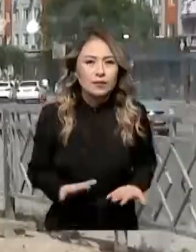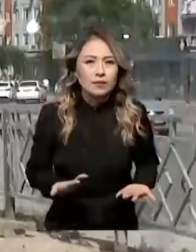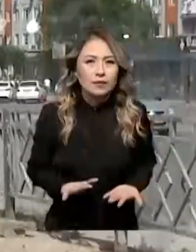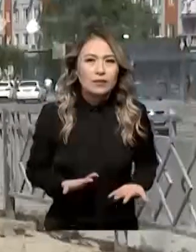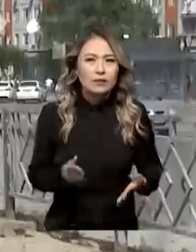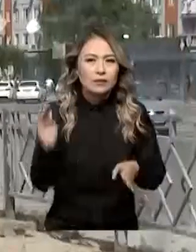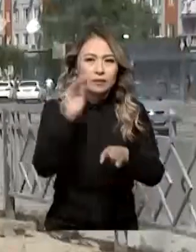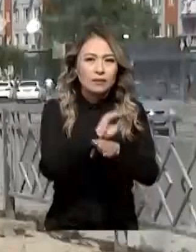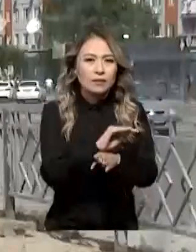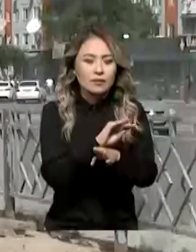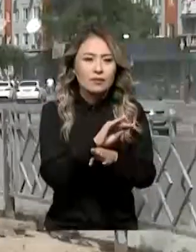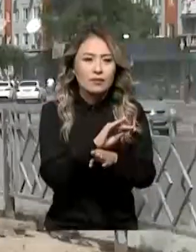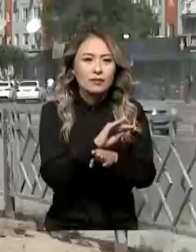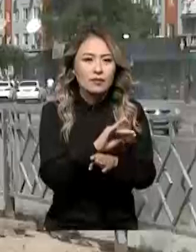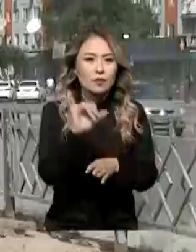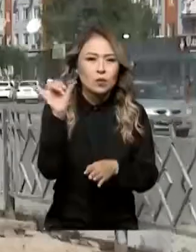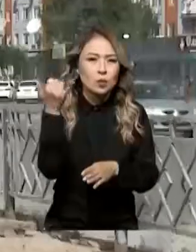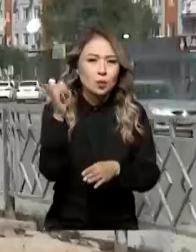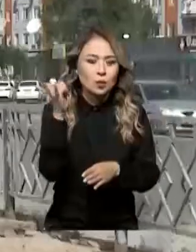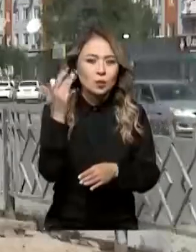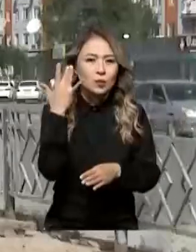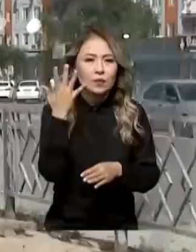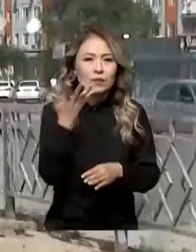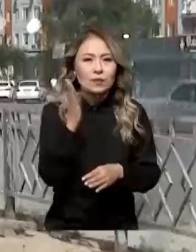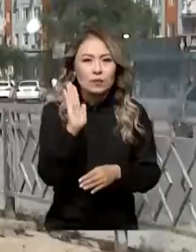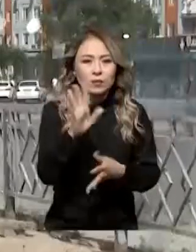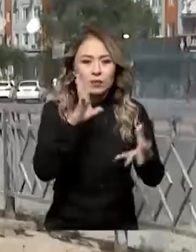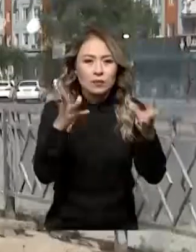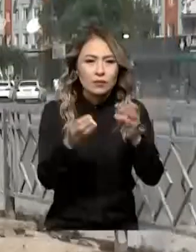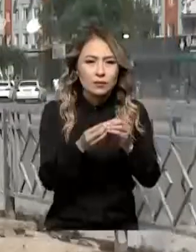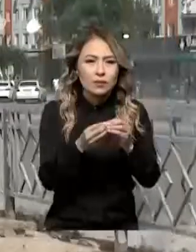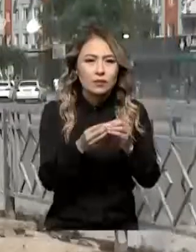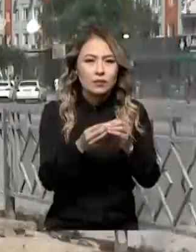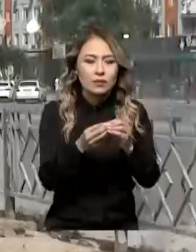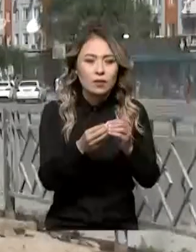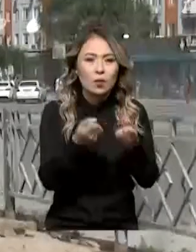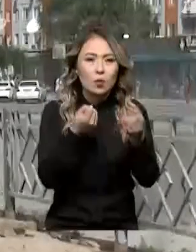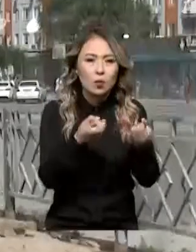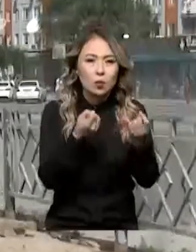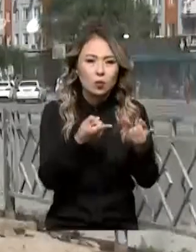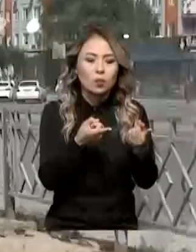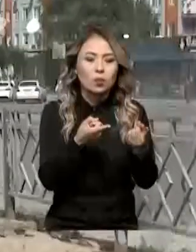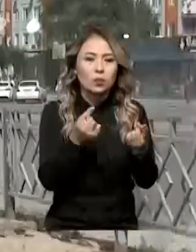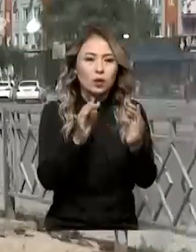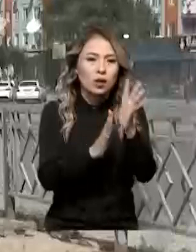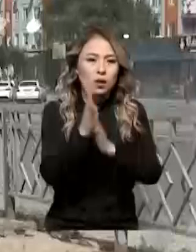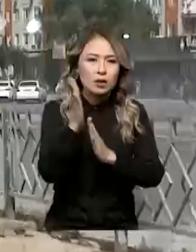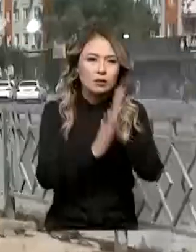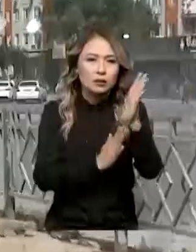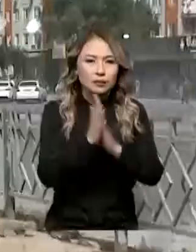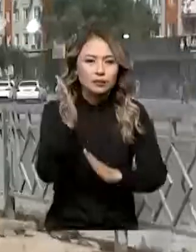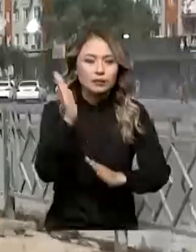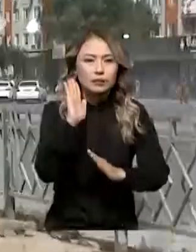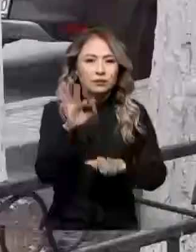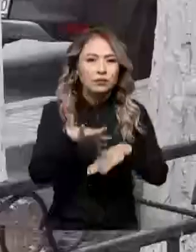болады. Сенбілік аясында подбордюрный грязь, ұшып жатқан қоқыстарды және де арам шөптердің барлықтарын жуу